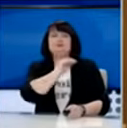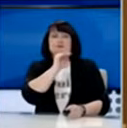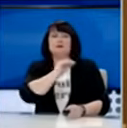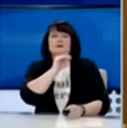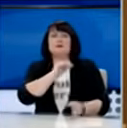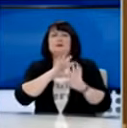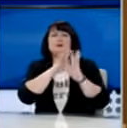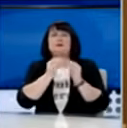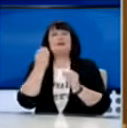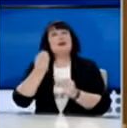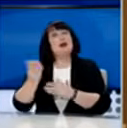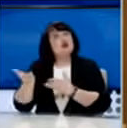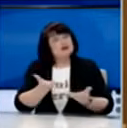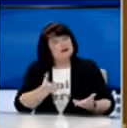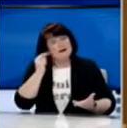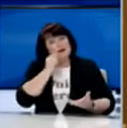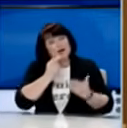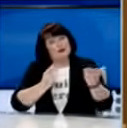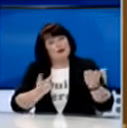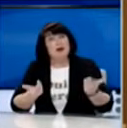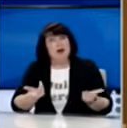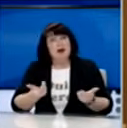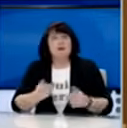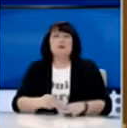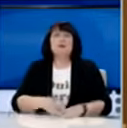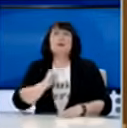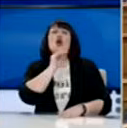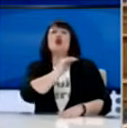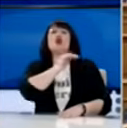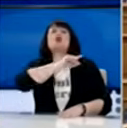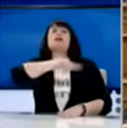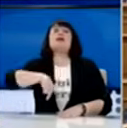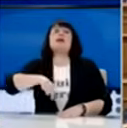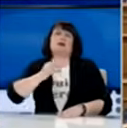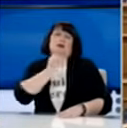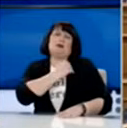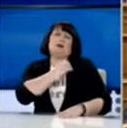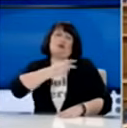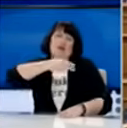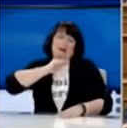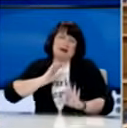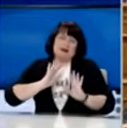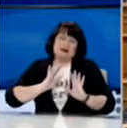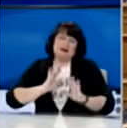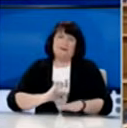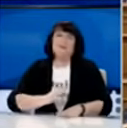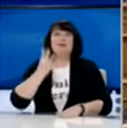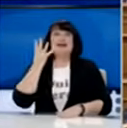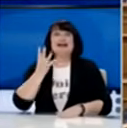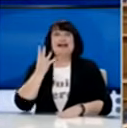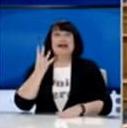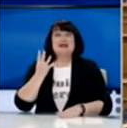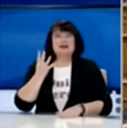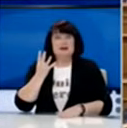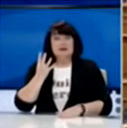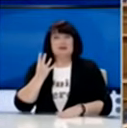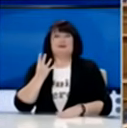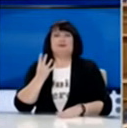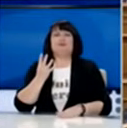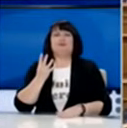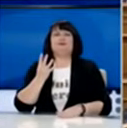αυτά, καλώς ήρθατε κύριε Πρωθυπουργέ, δεν ήρθε να απαντήσει. 4